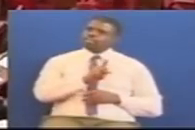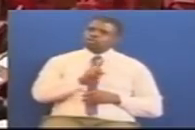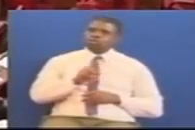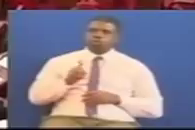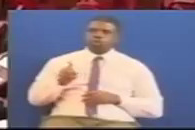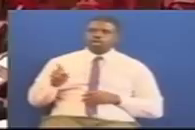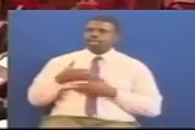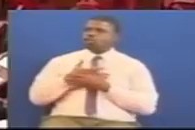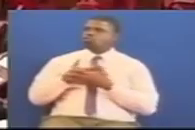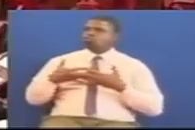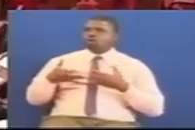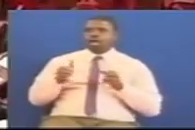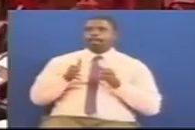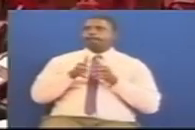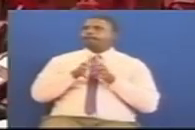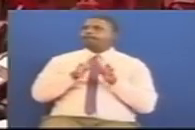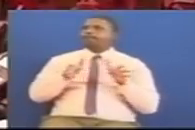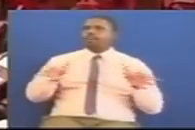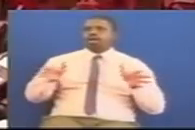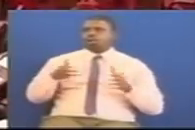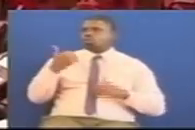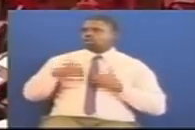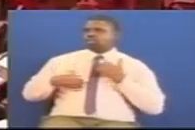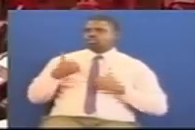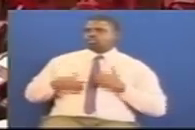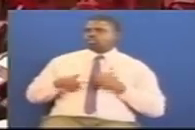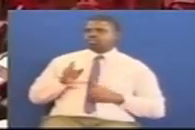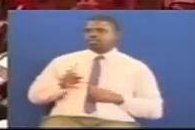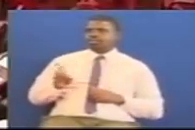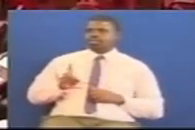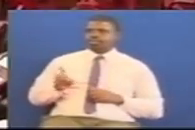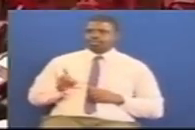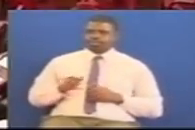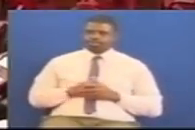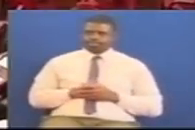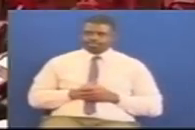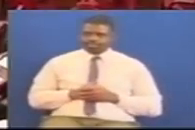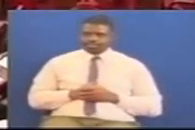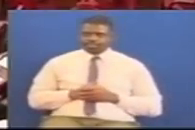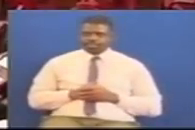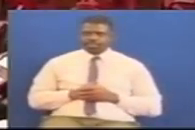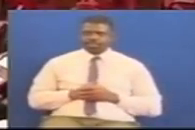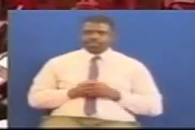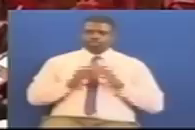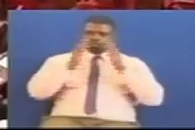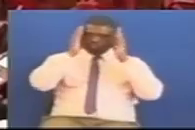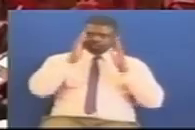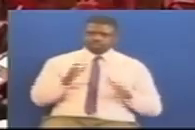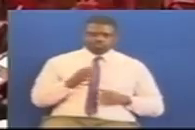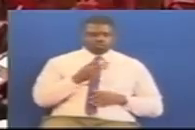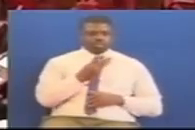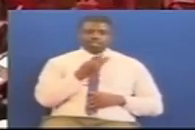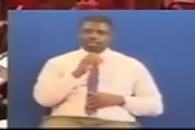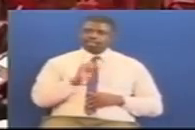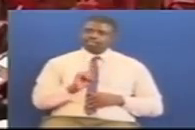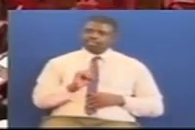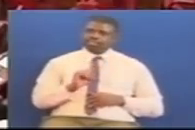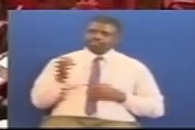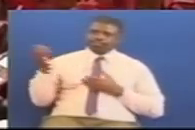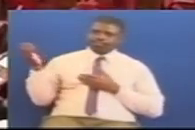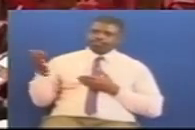Kiswahili ni lugha pana sana. Msiwe na wasu. Mheshimiwa Selasini, Mheshimiwa Joseph